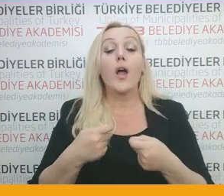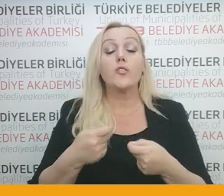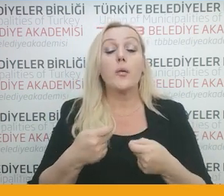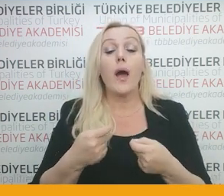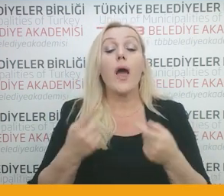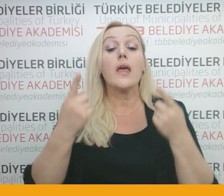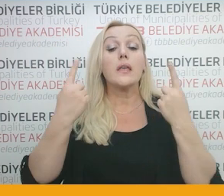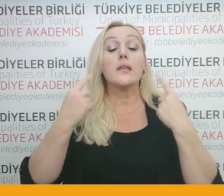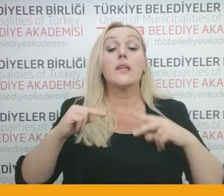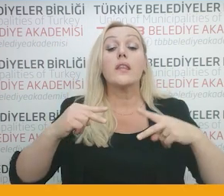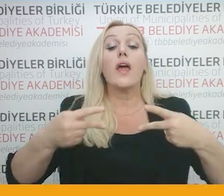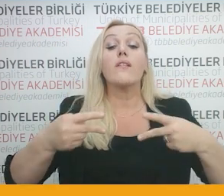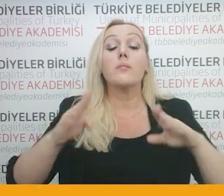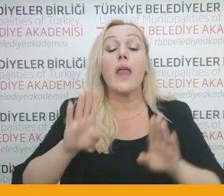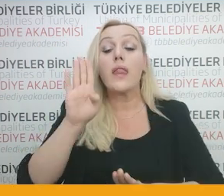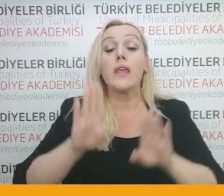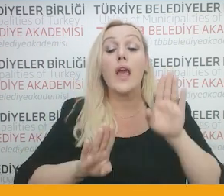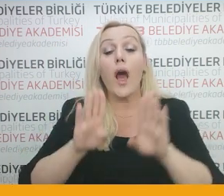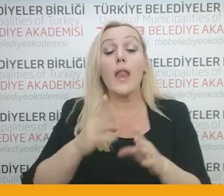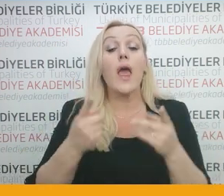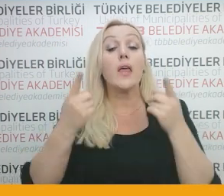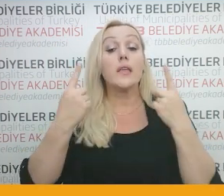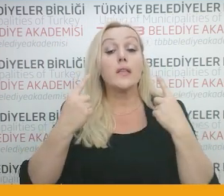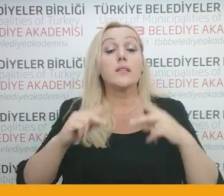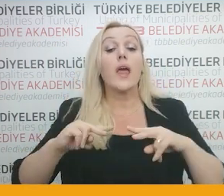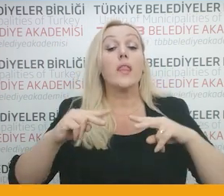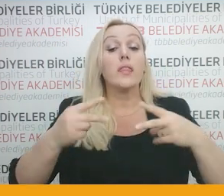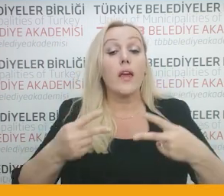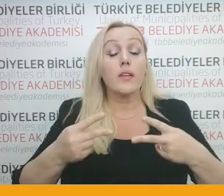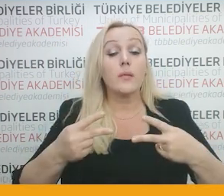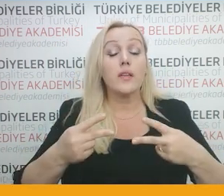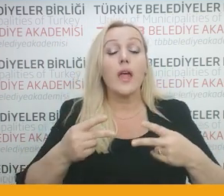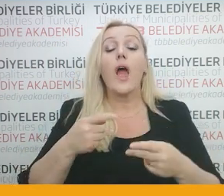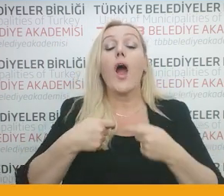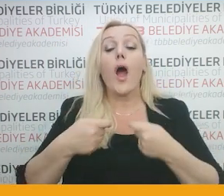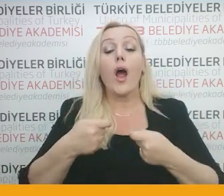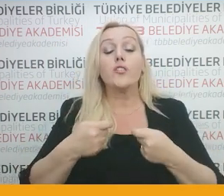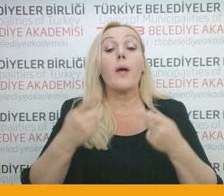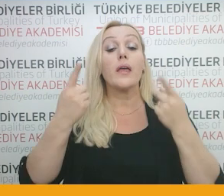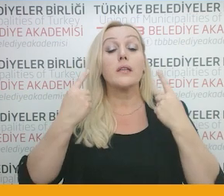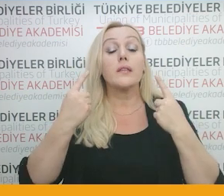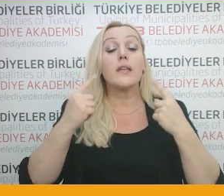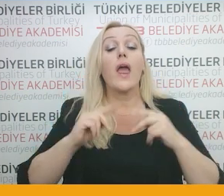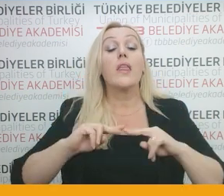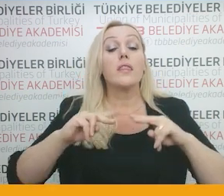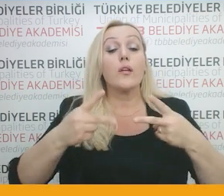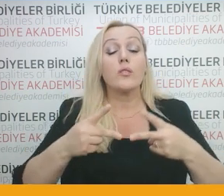devretmeden sadece ihale yetkisini devredebilir. Harcama yetkisini devrediyorsa ihale yetkisi de beraberinde devretmiş